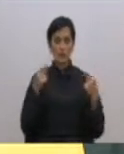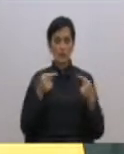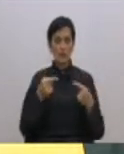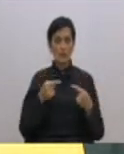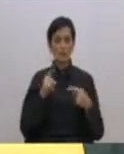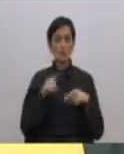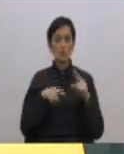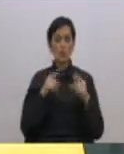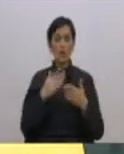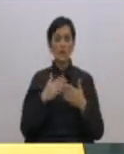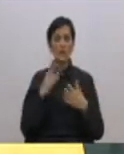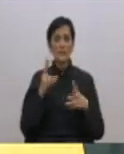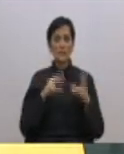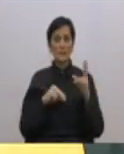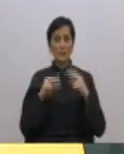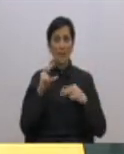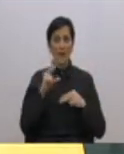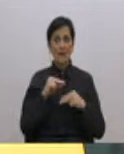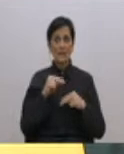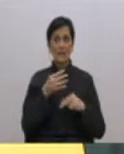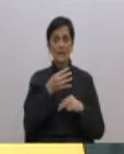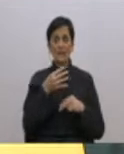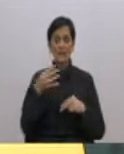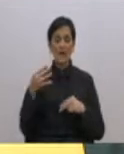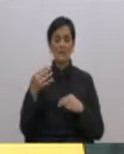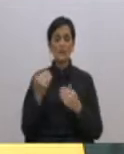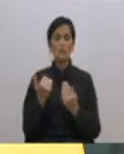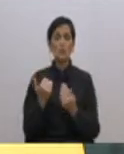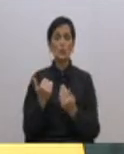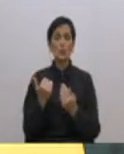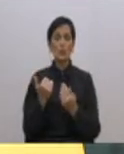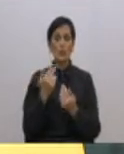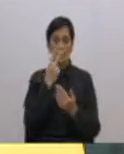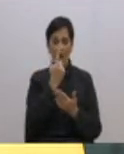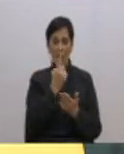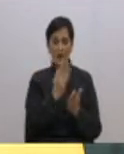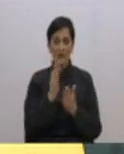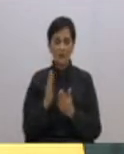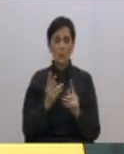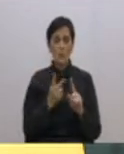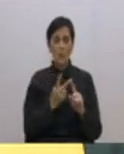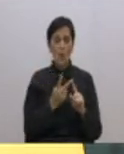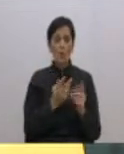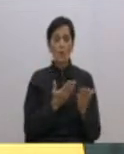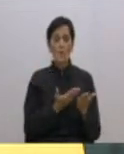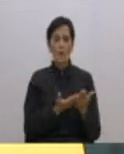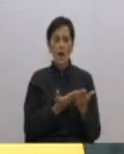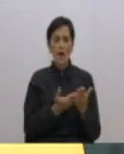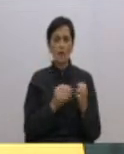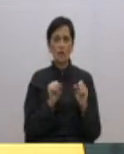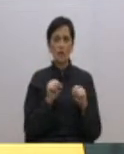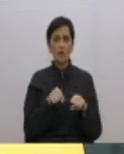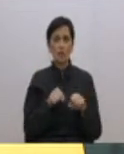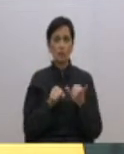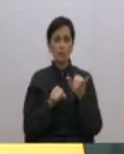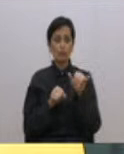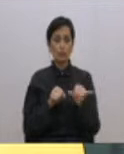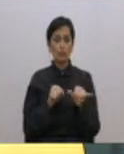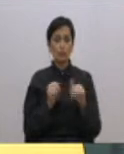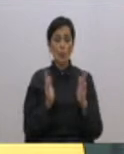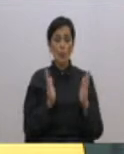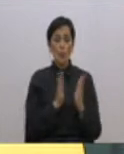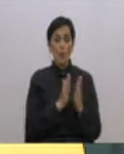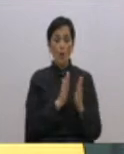ზოგადად არის გათვალისწინებული დაწესებულების ტიპის მიხედვით, ეს ერთალითად შეიძლება მას ხანმოკლე